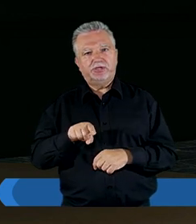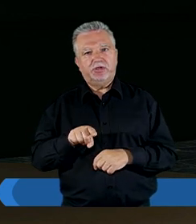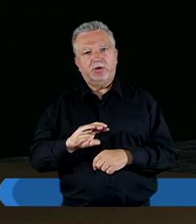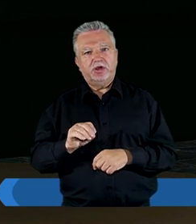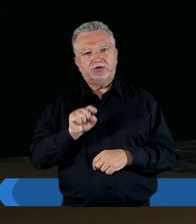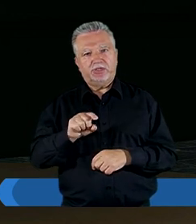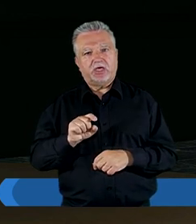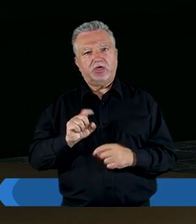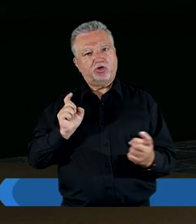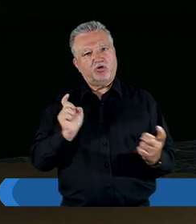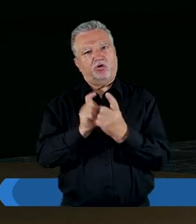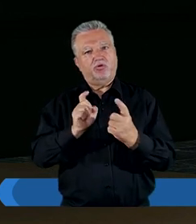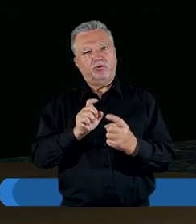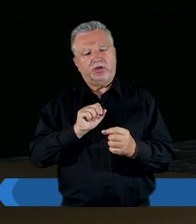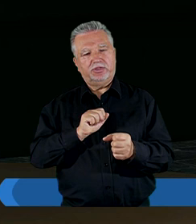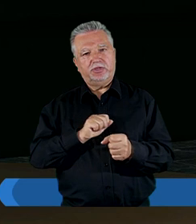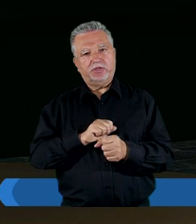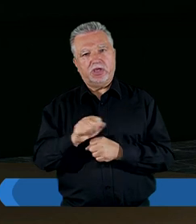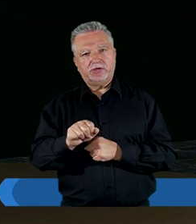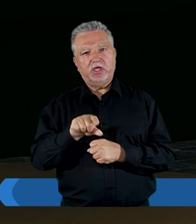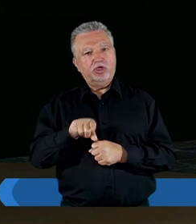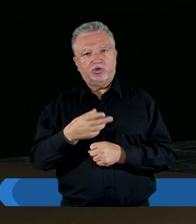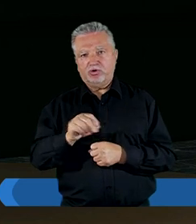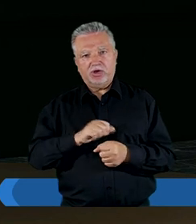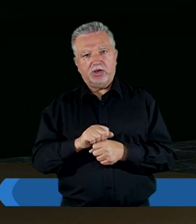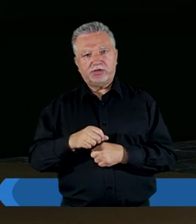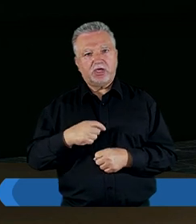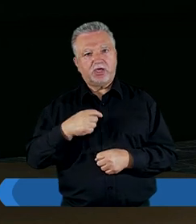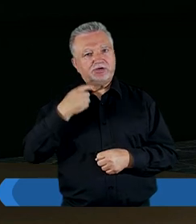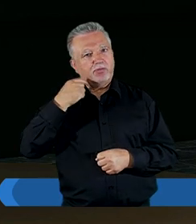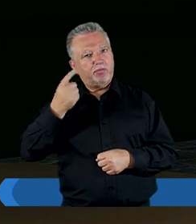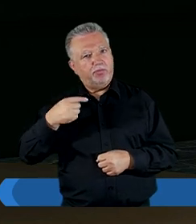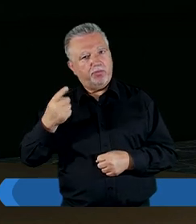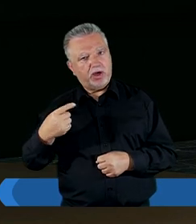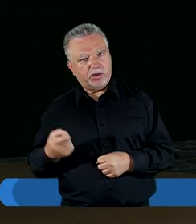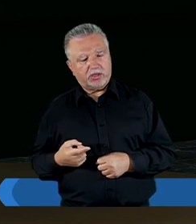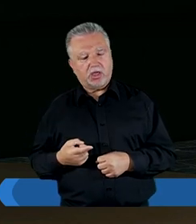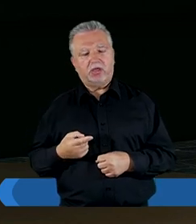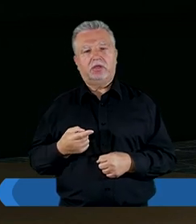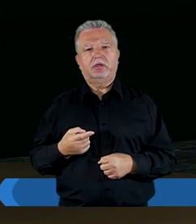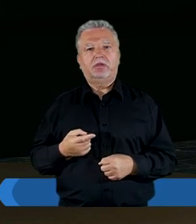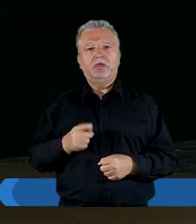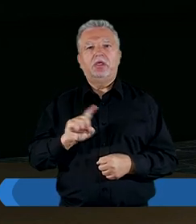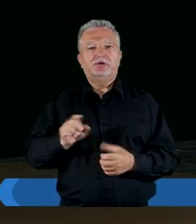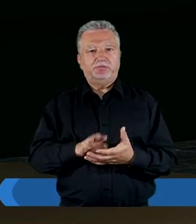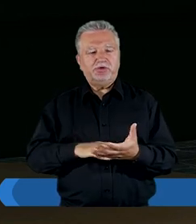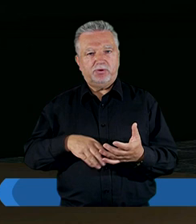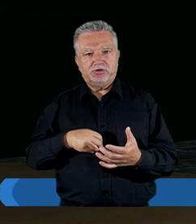taki konflikt istnieje, że to nie jest mit, chociaż tak się często o tym mówi. Tak naprawdę z